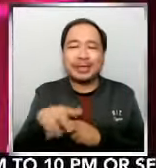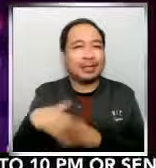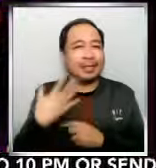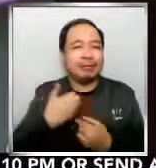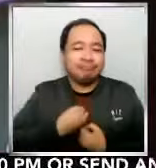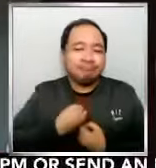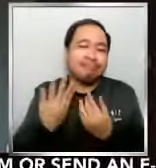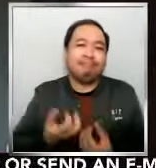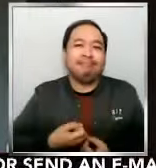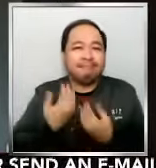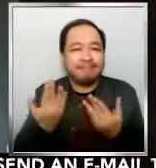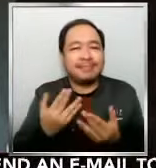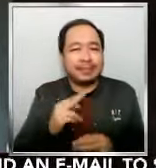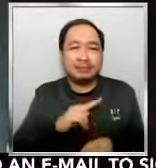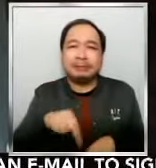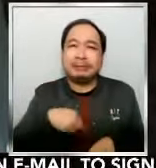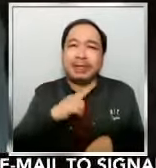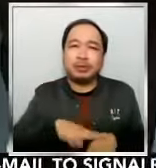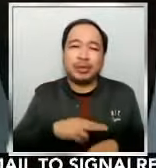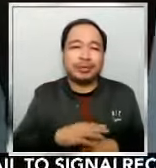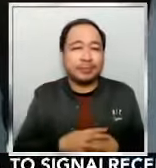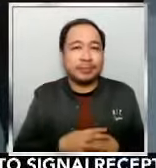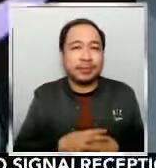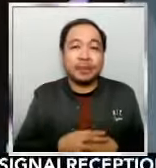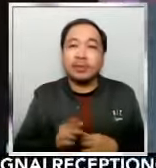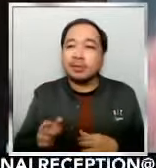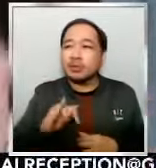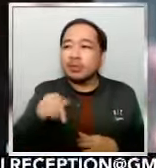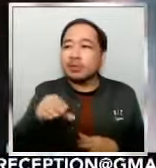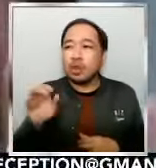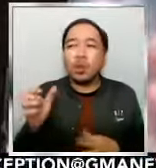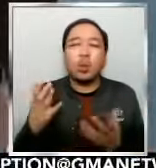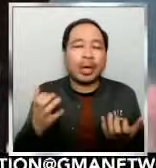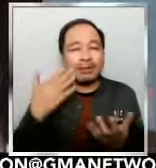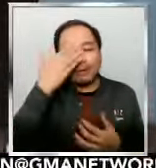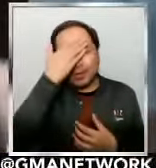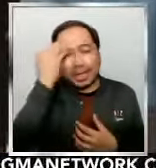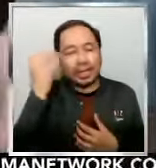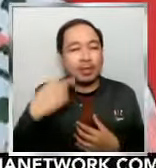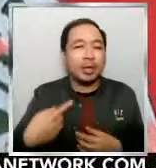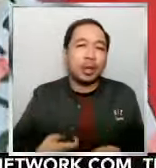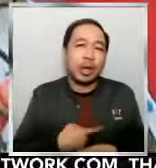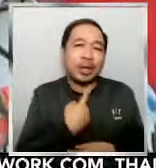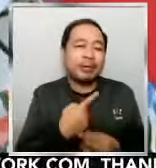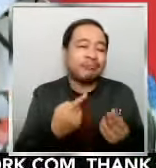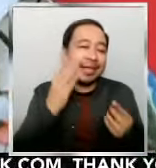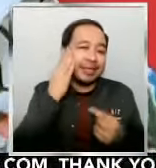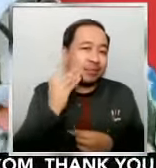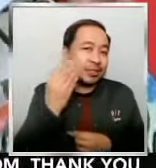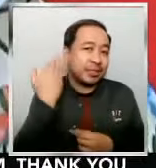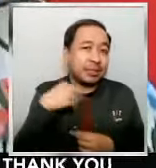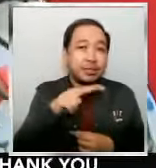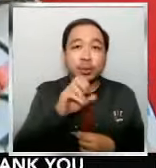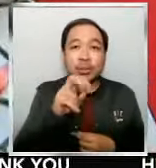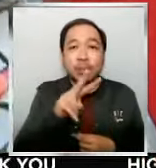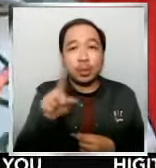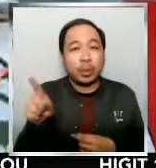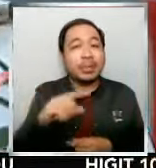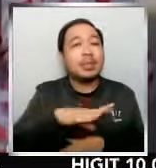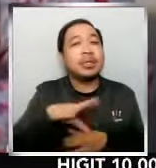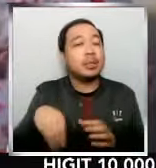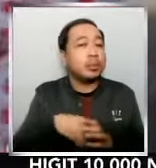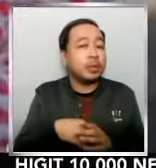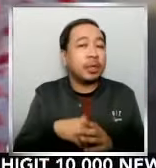kanya. Tila gusto ng iwan ni Joe ang mga masasakit na naranasan niya noong 2021. Kabilang na rito